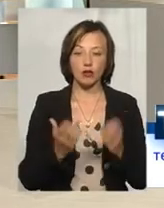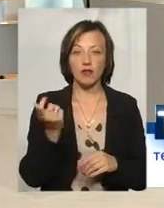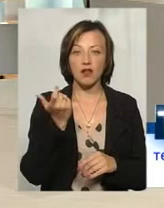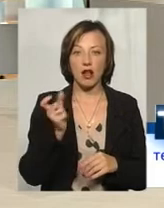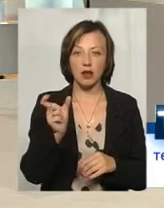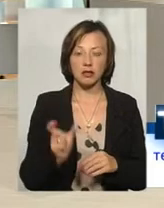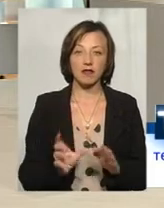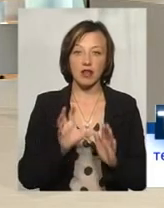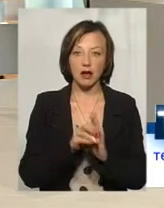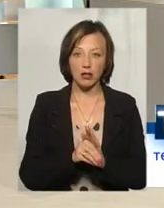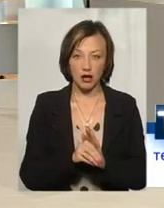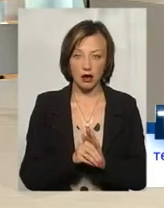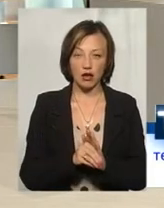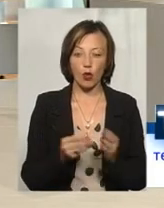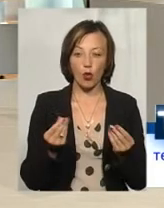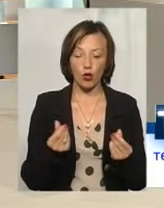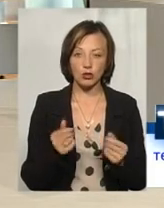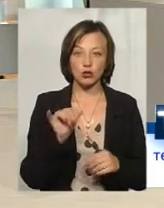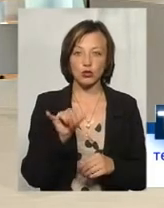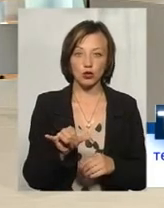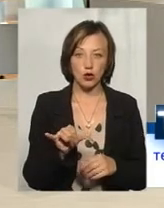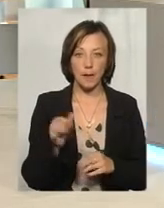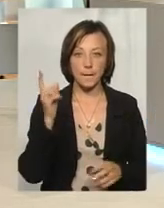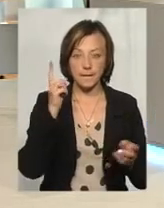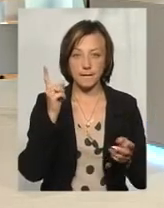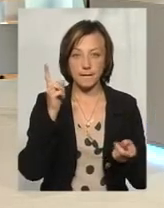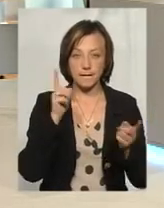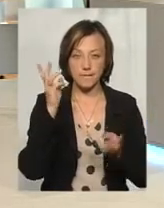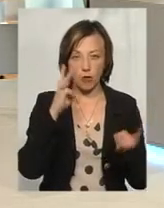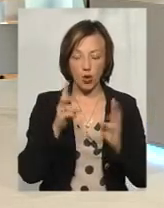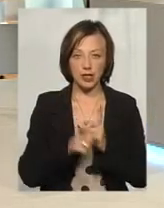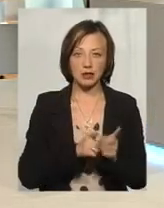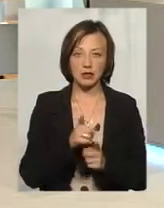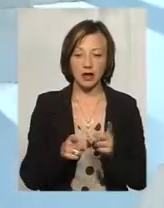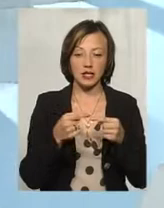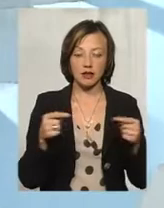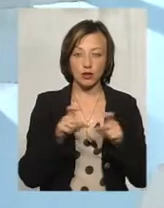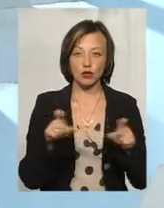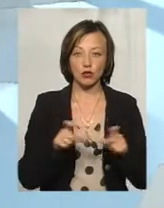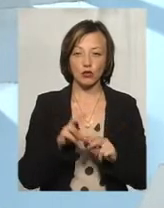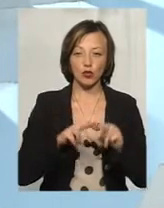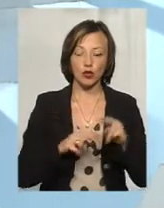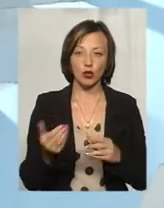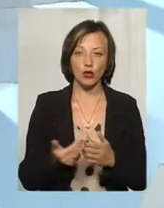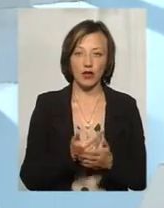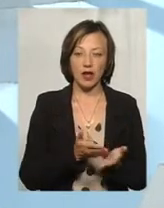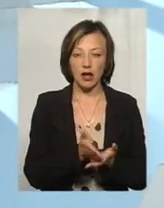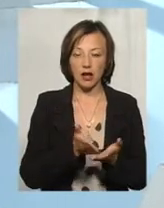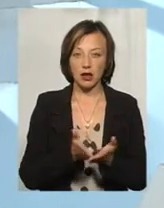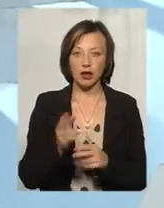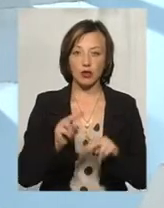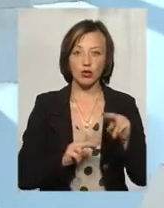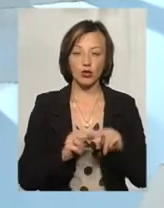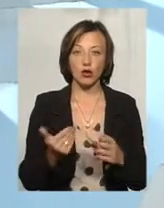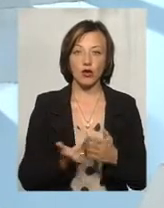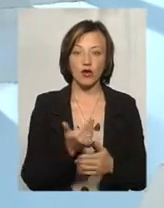власник вкладає власні кошти в модернізацію інфраструктури, тобто він будує нові лінії, він будує